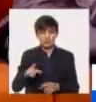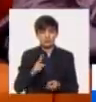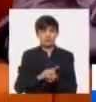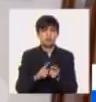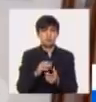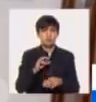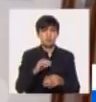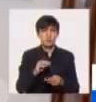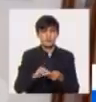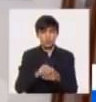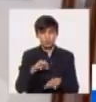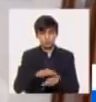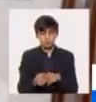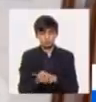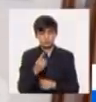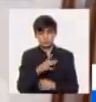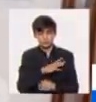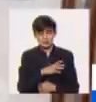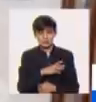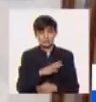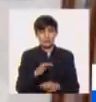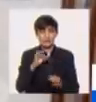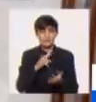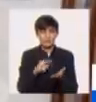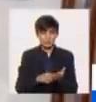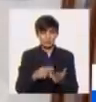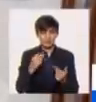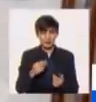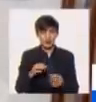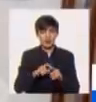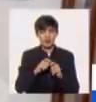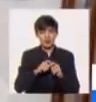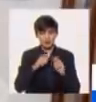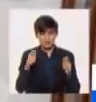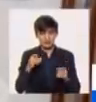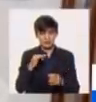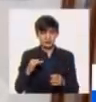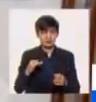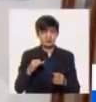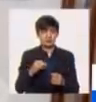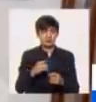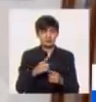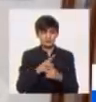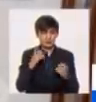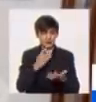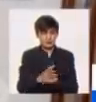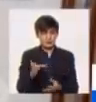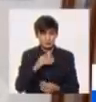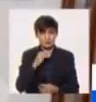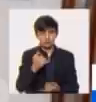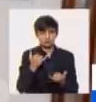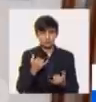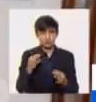были инфицированы, были ли, эти вопросы, конечно, открыты и актуальны. Поэтому